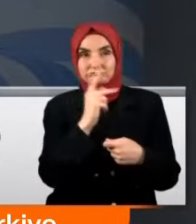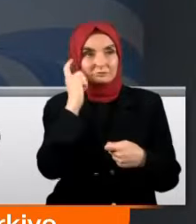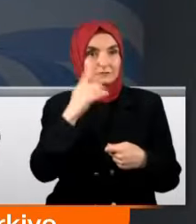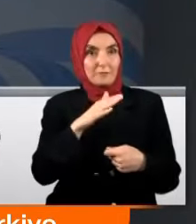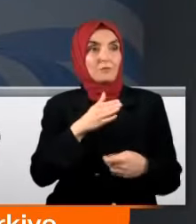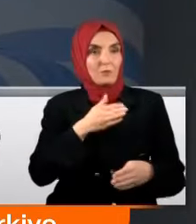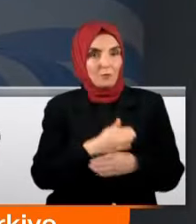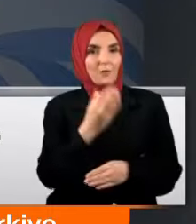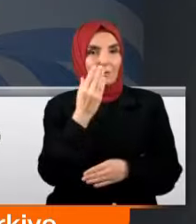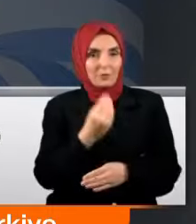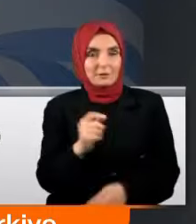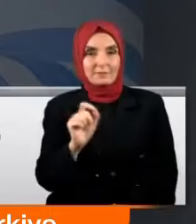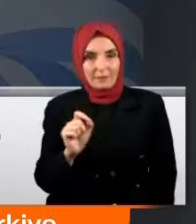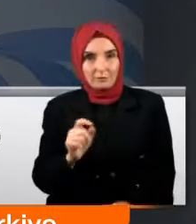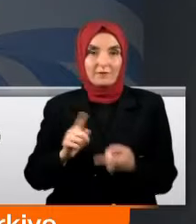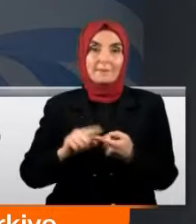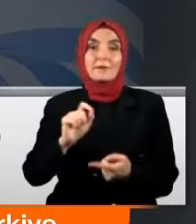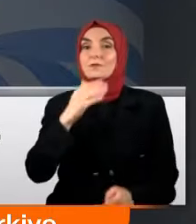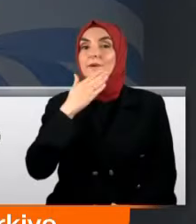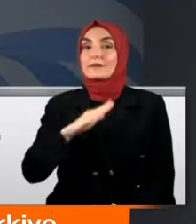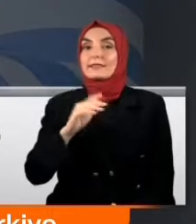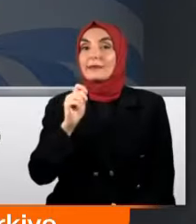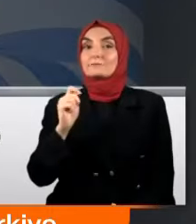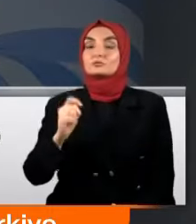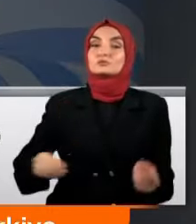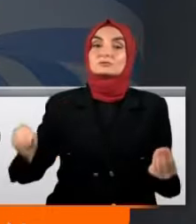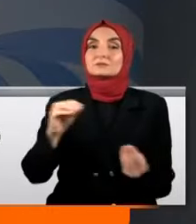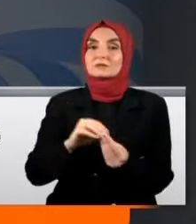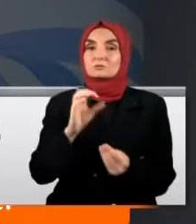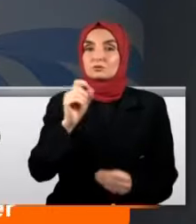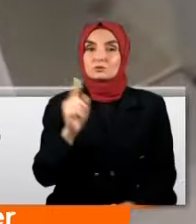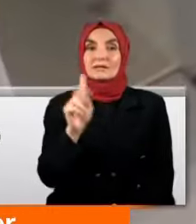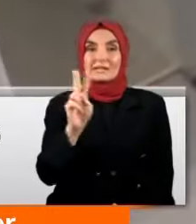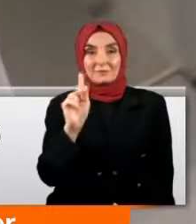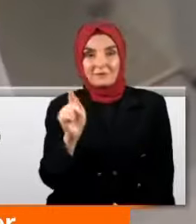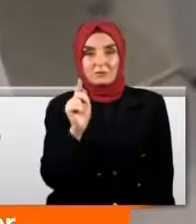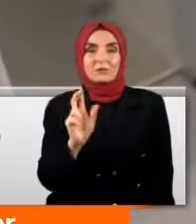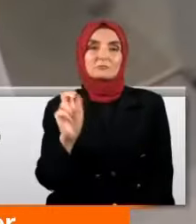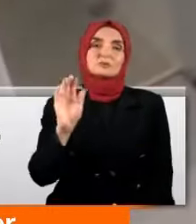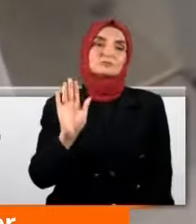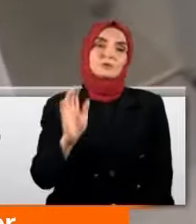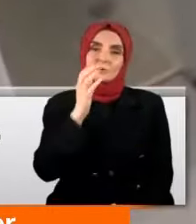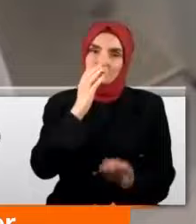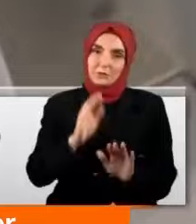ve memur emeklisinin Temmuz zammı %20,75 olacak.